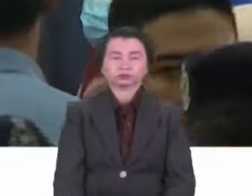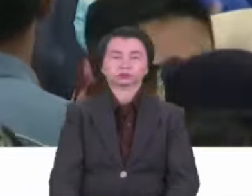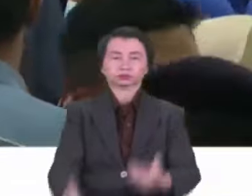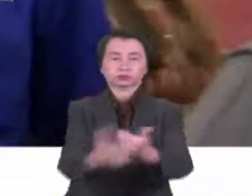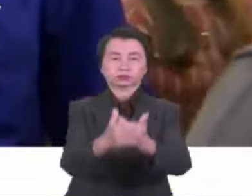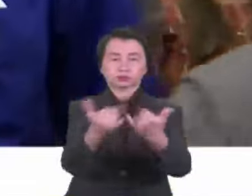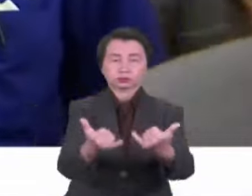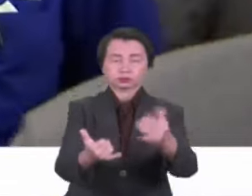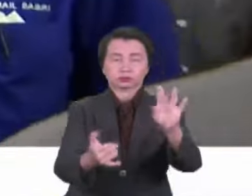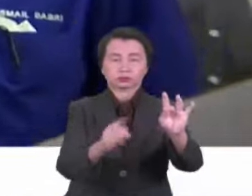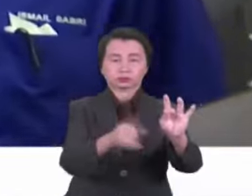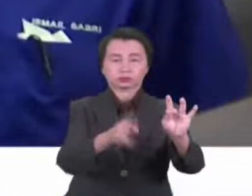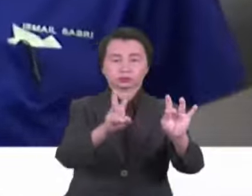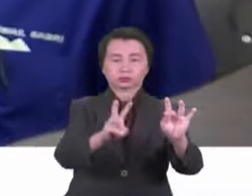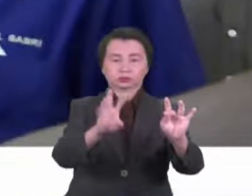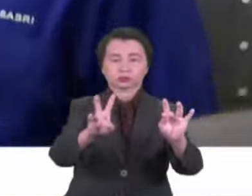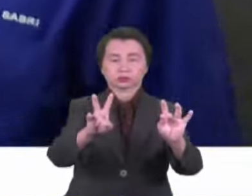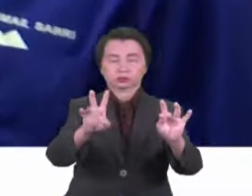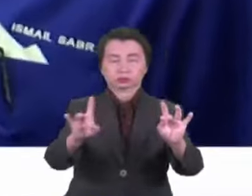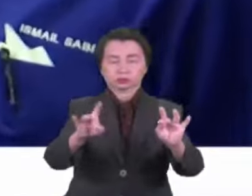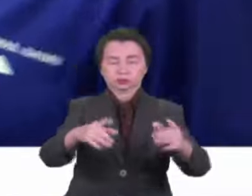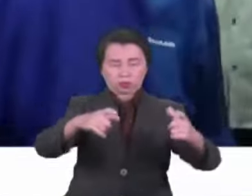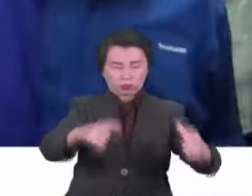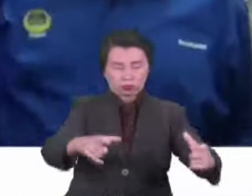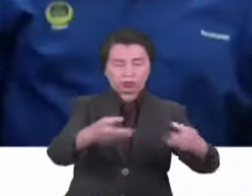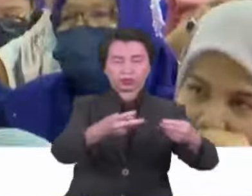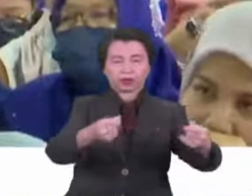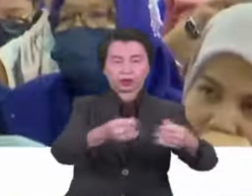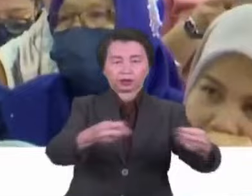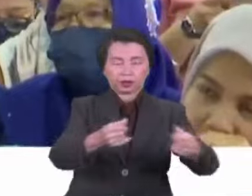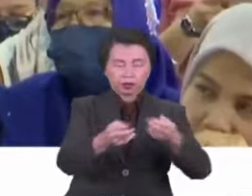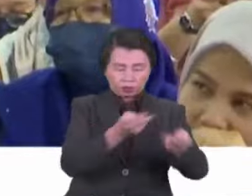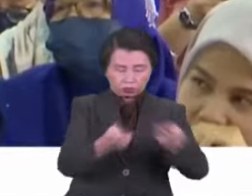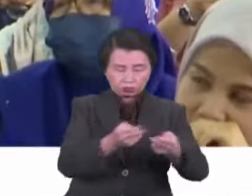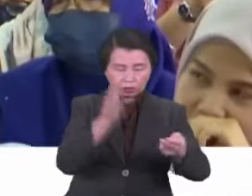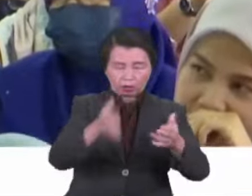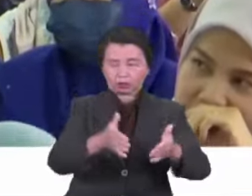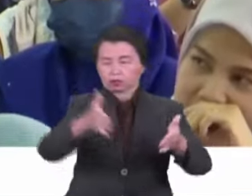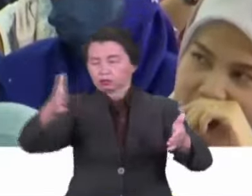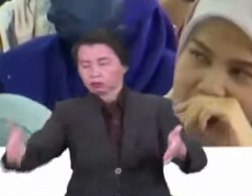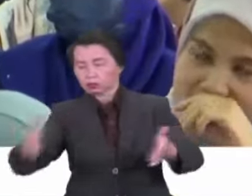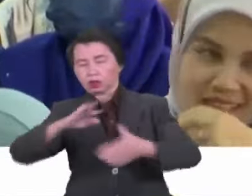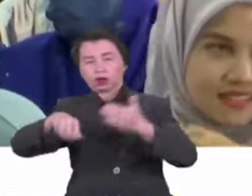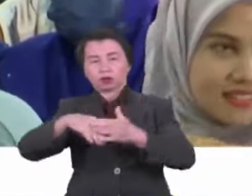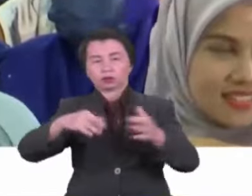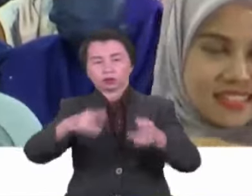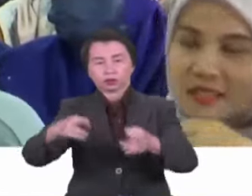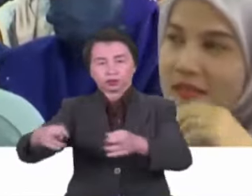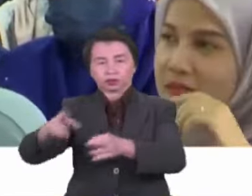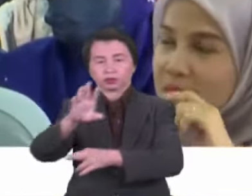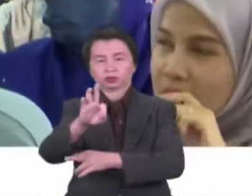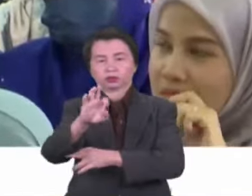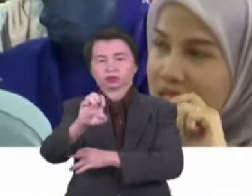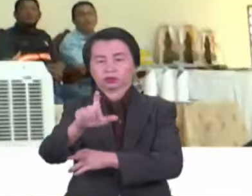Sehingga kini, 8,670 lot tanah dikenal pasti dan usaha tersebut akan diperluas ke seluruh rancangan.